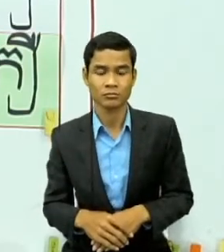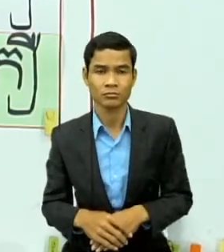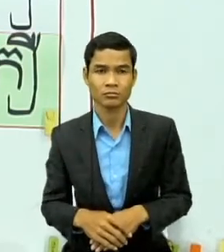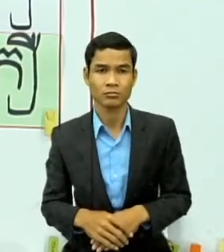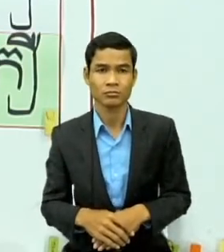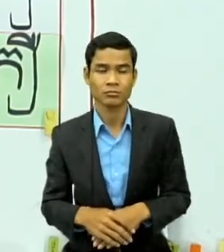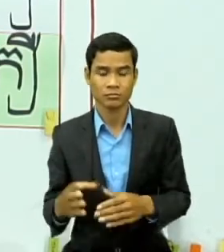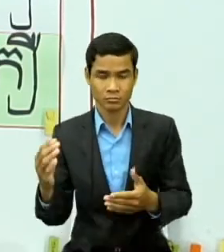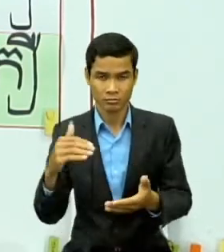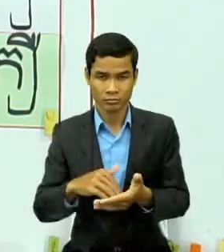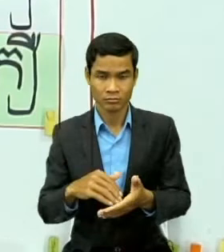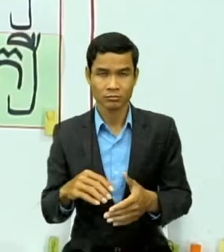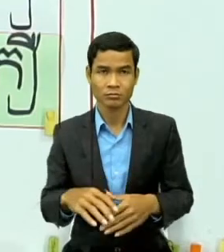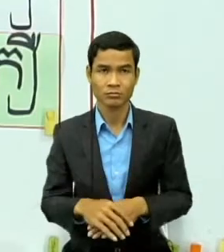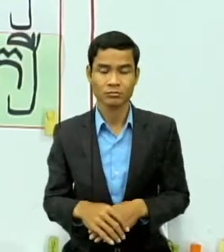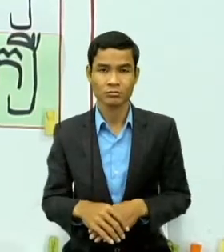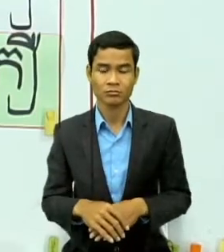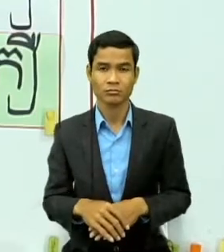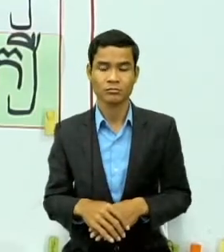ម្ដងទៀត